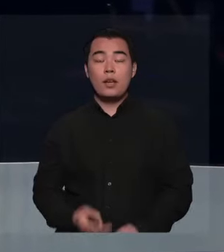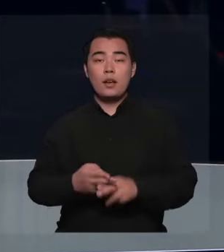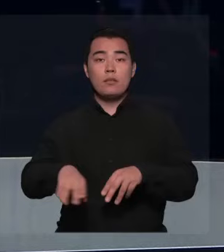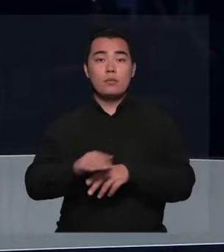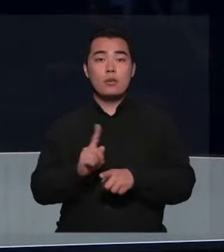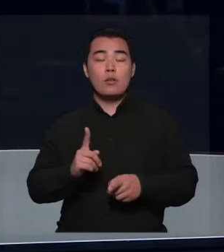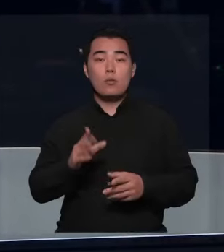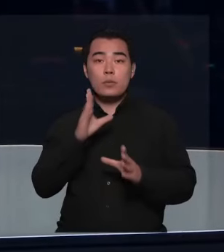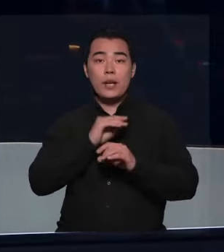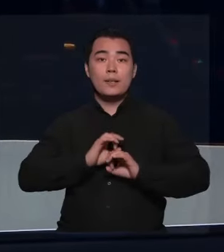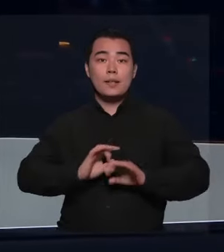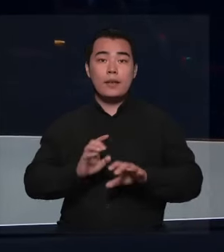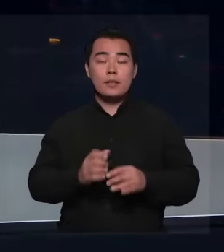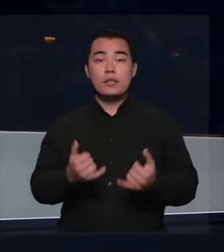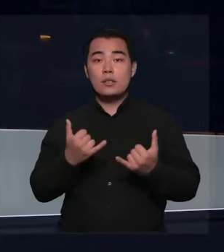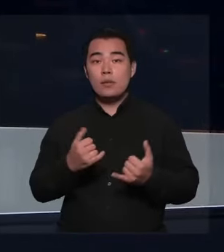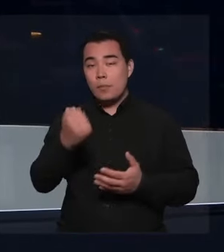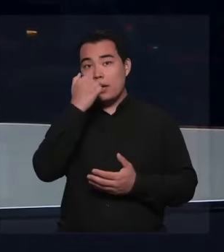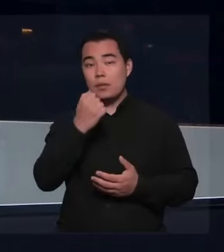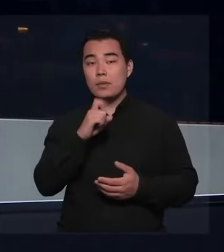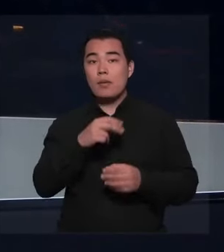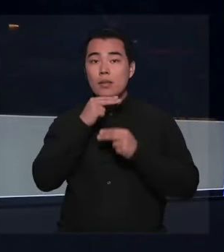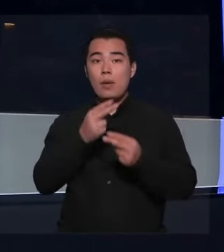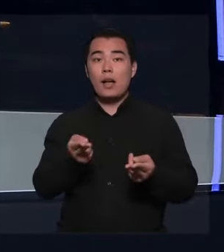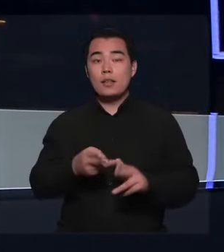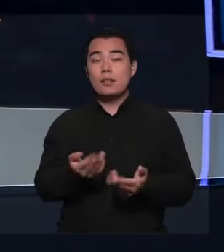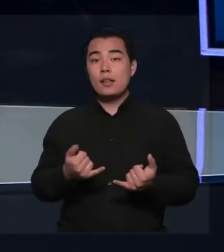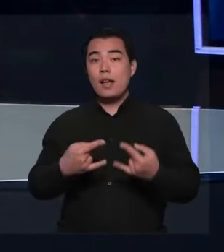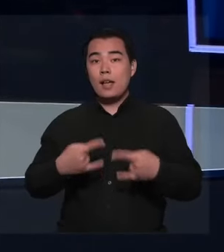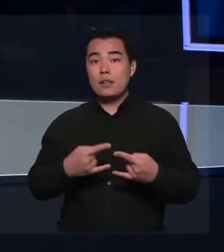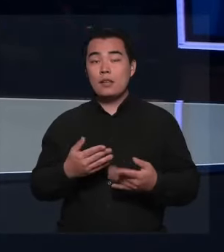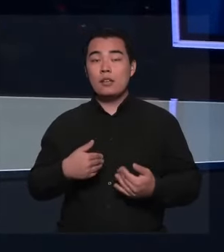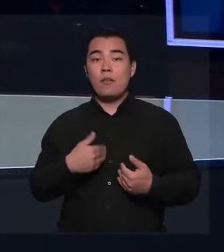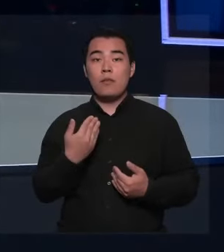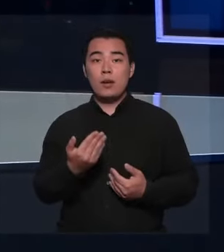все, о чем мы успели вам рассказать. Спасибо за внимание. Оставайтесь на канале.